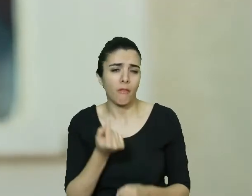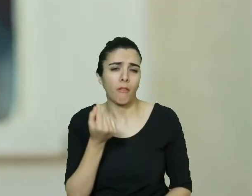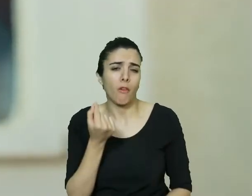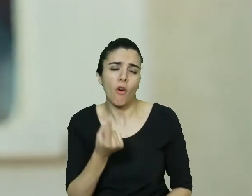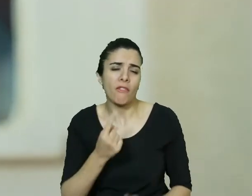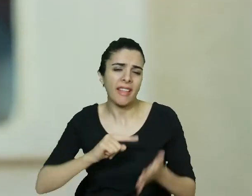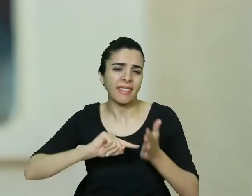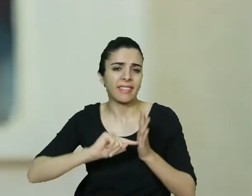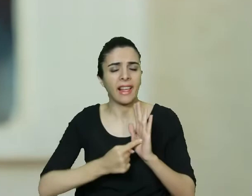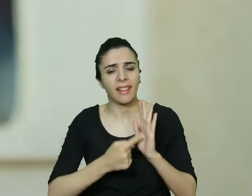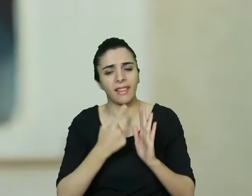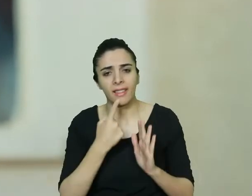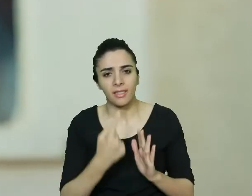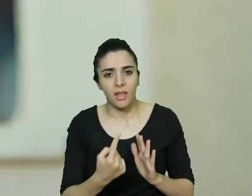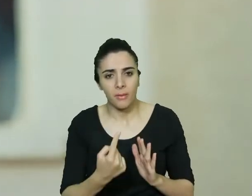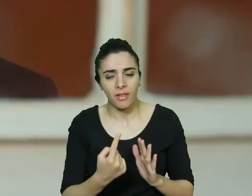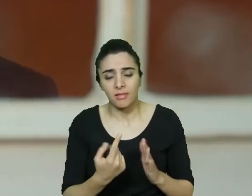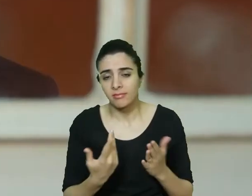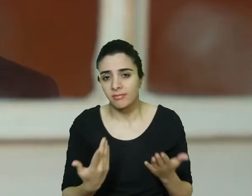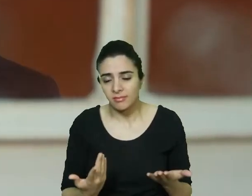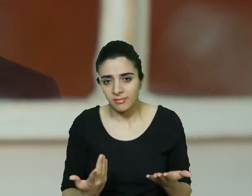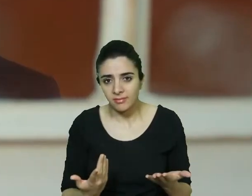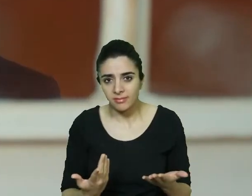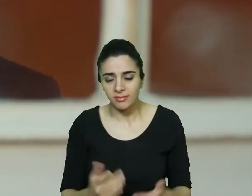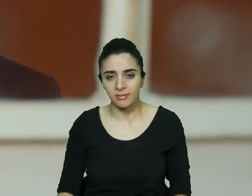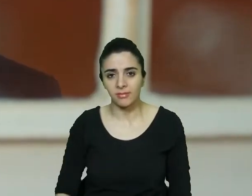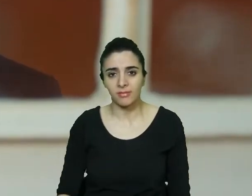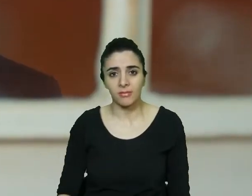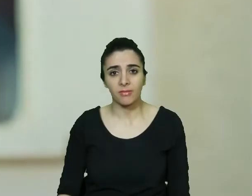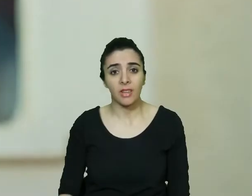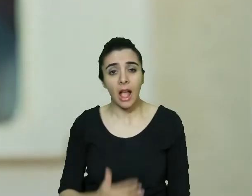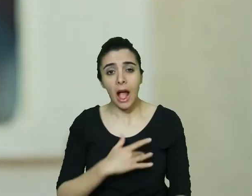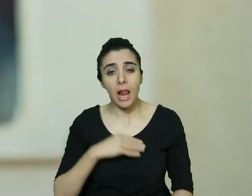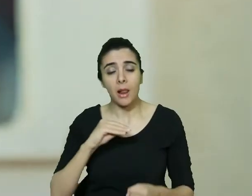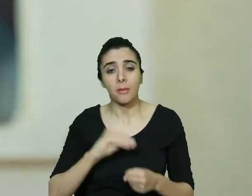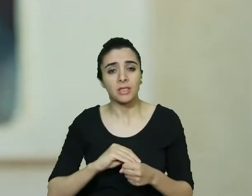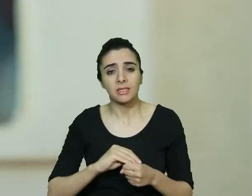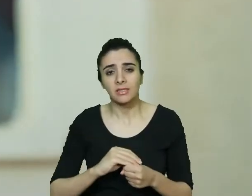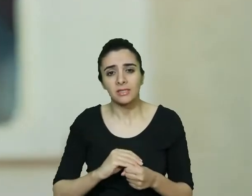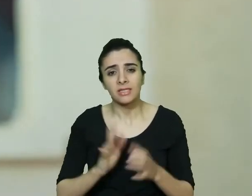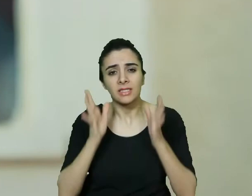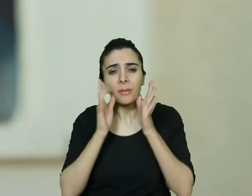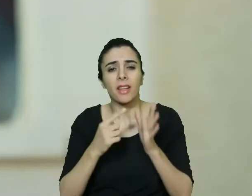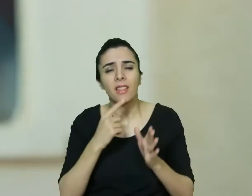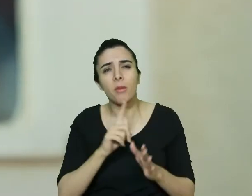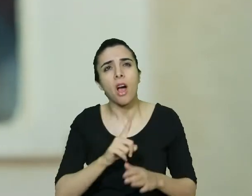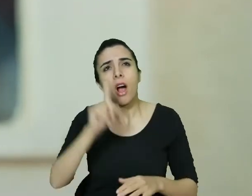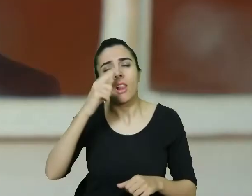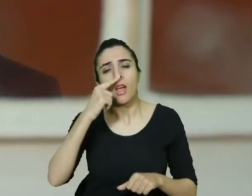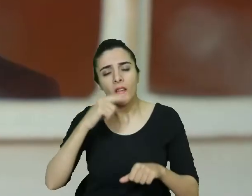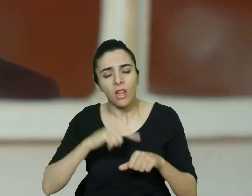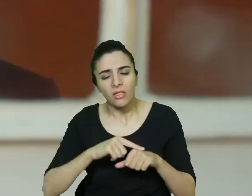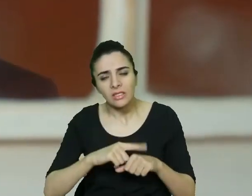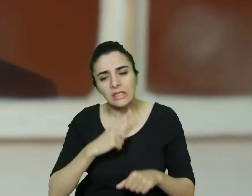kara delik. Süveyda, yüreğin Kâbesi o tecelliye dayanabilirmiş.